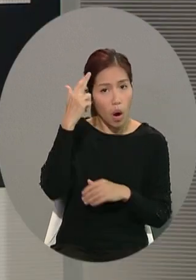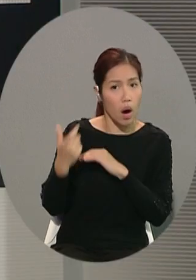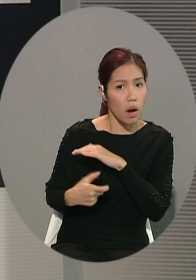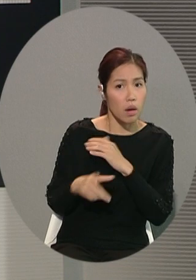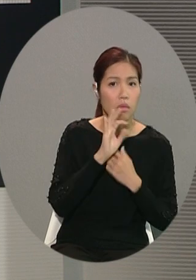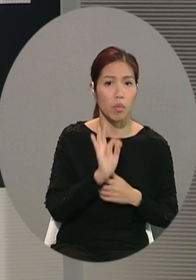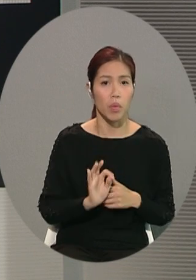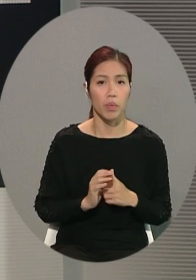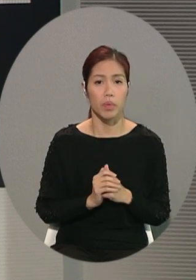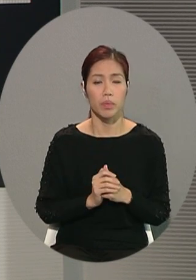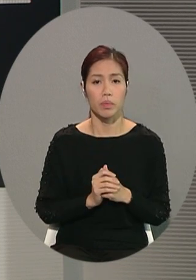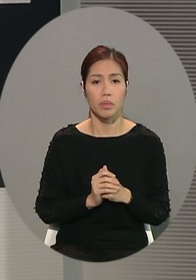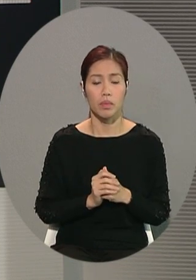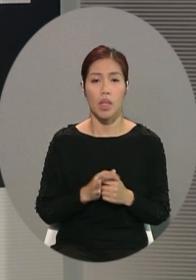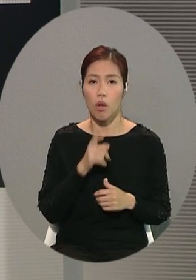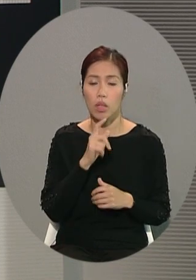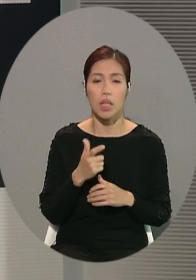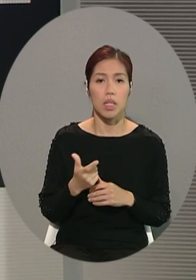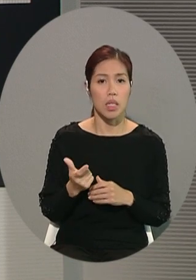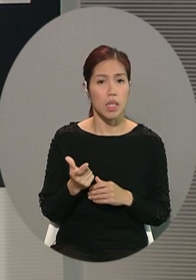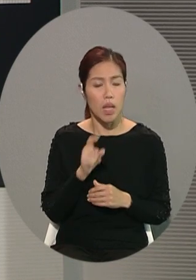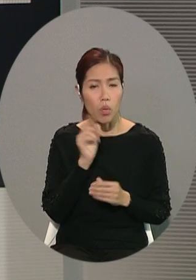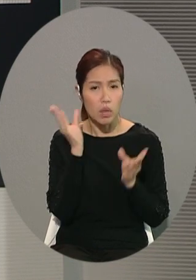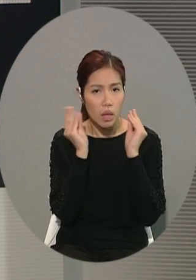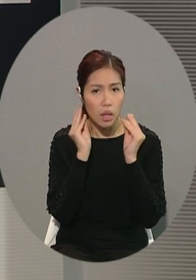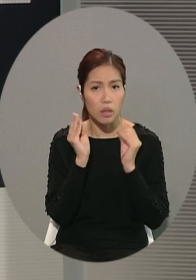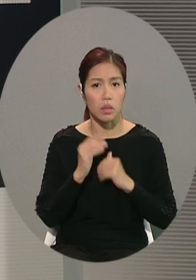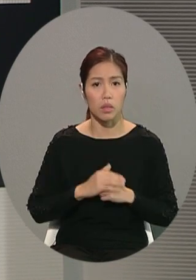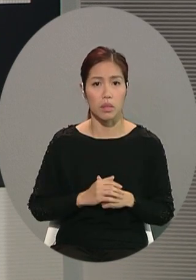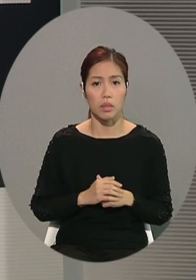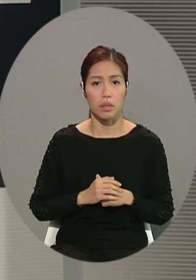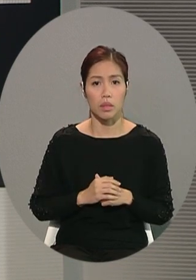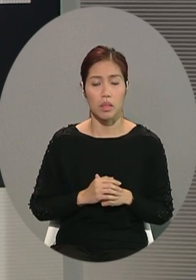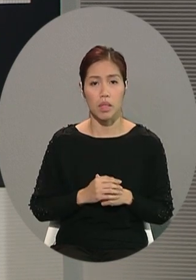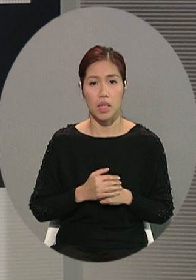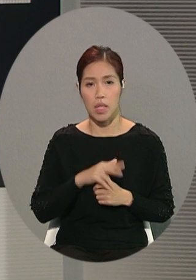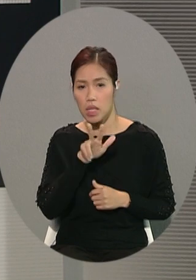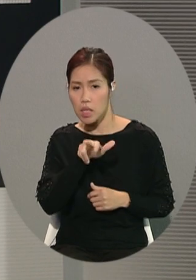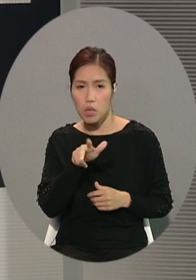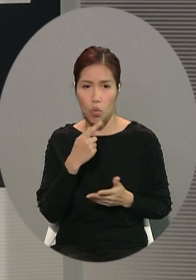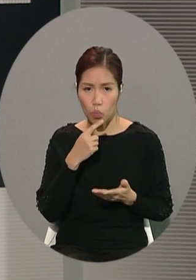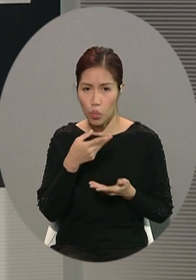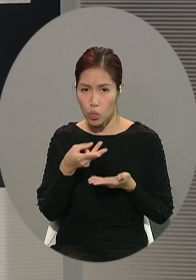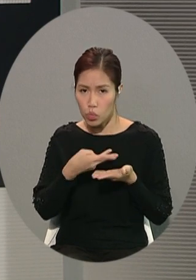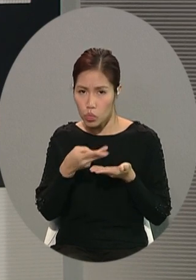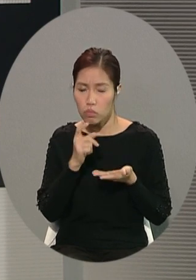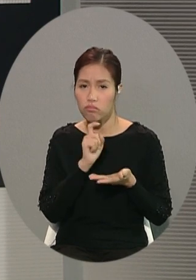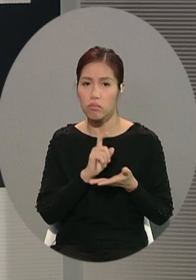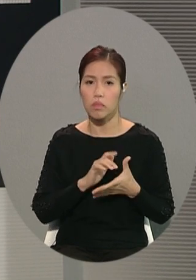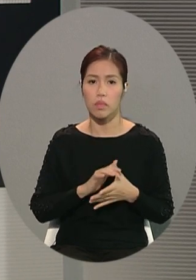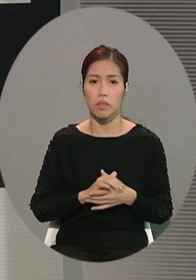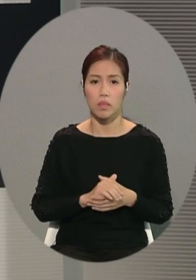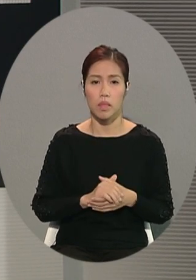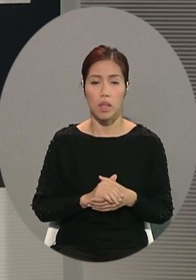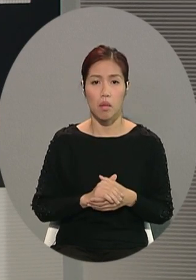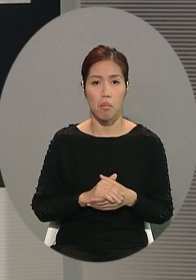其實咧我哋就收到一啲消息嚇，咁咧其實咧就見到佢俾嗰啲信息都係有嘅，不過咧就